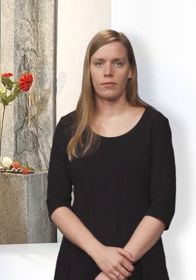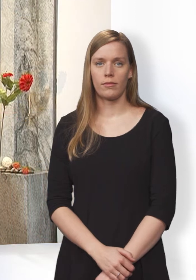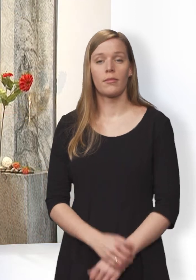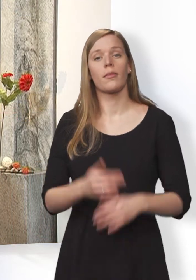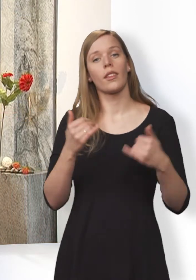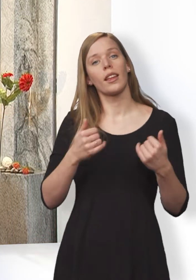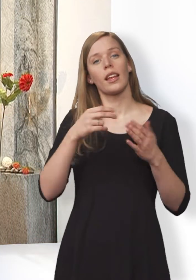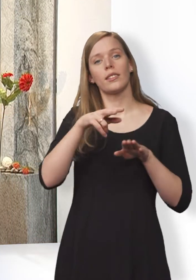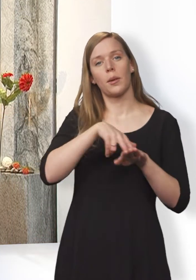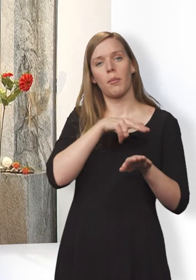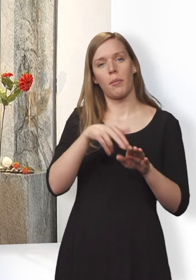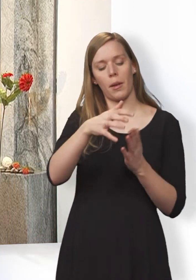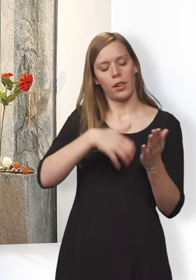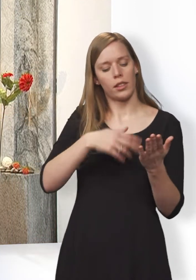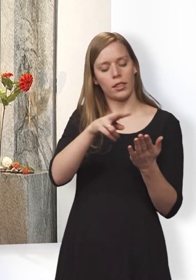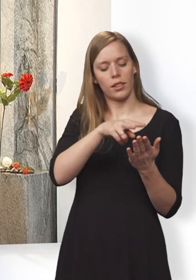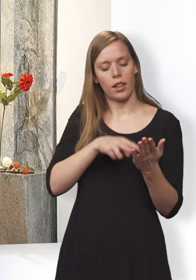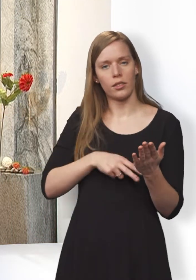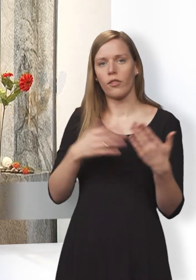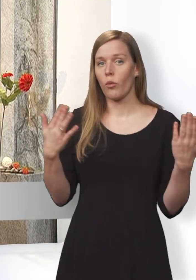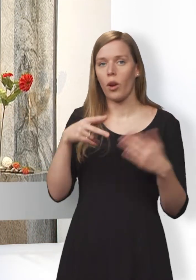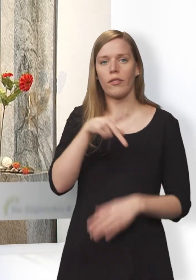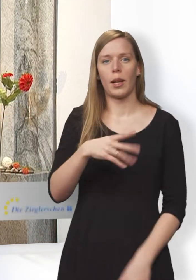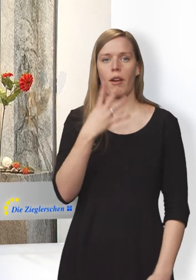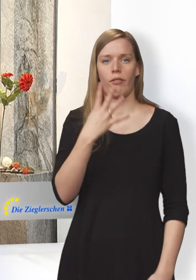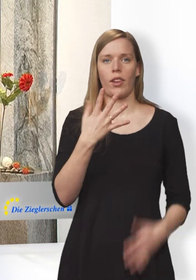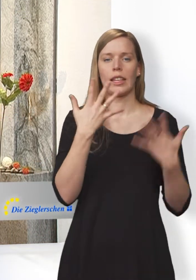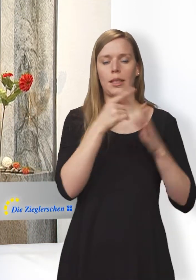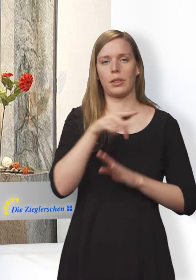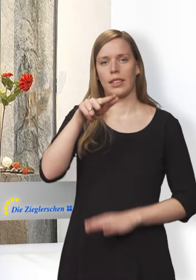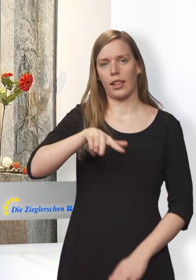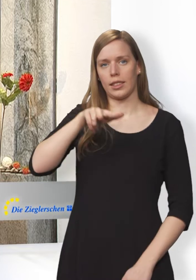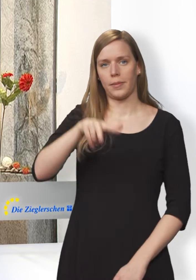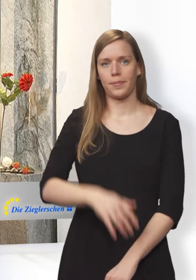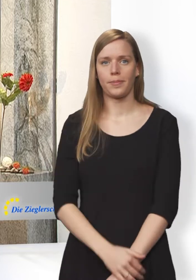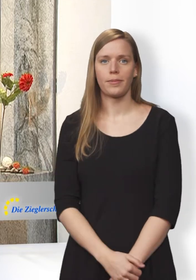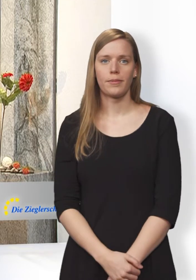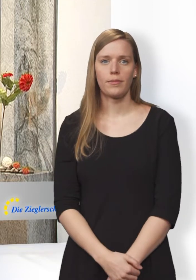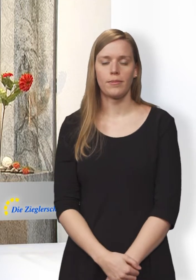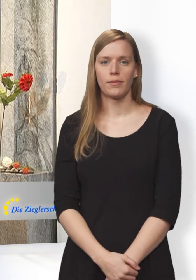ich lese einen text aus der bibel der steht in philipper 14 13